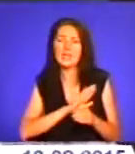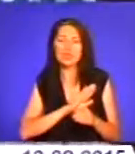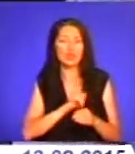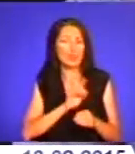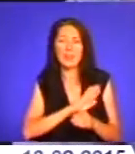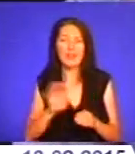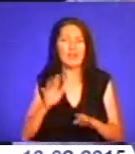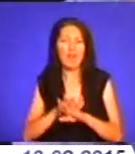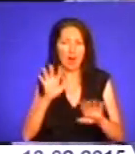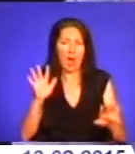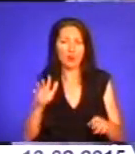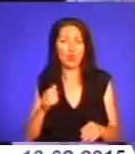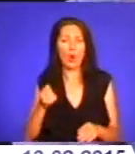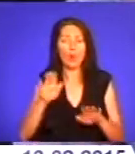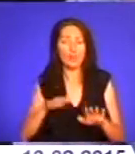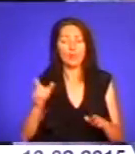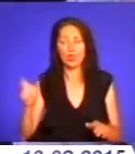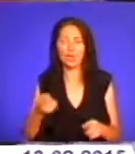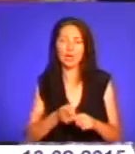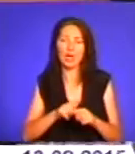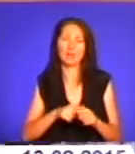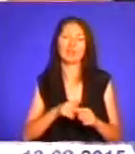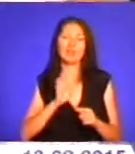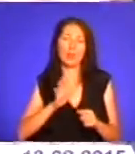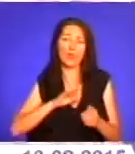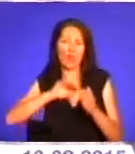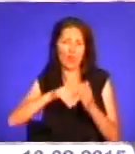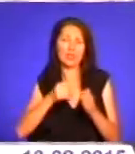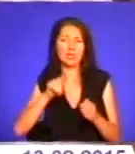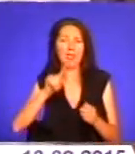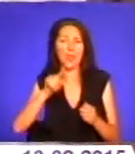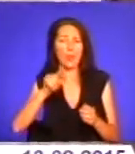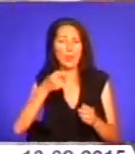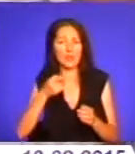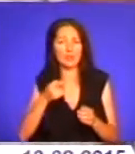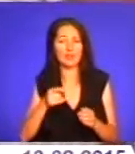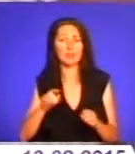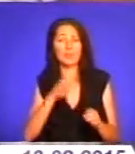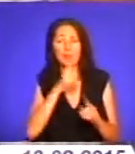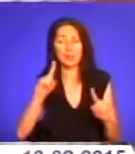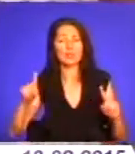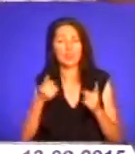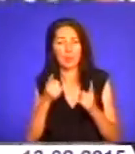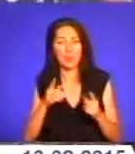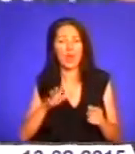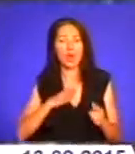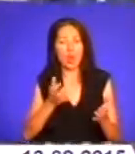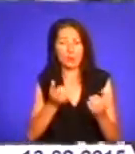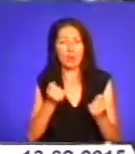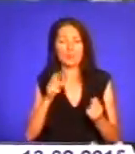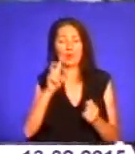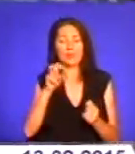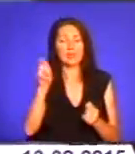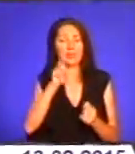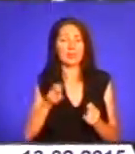жителя Тернопільської області, який підлягає мобілізації. Під час затримання у підозрілої було вилучено 200 зелених, а в її спільника